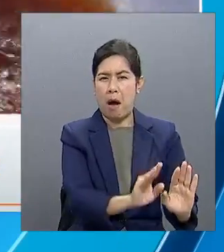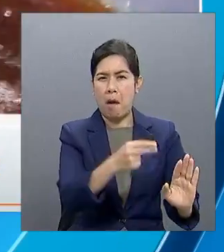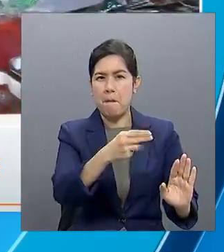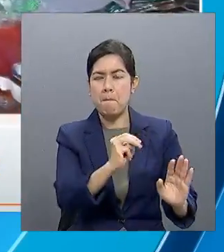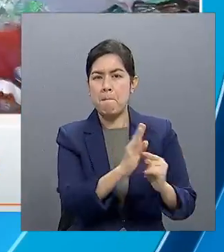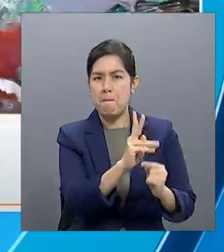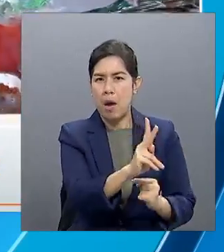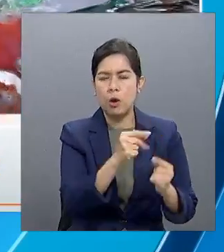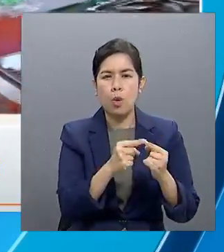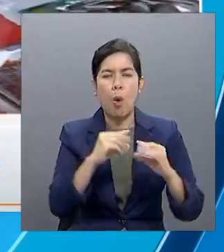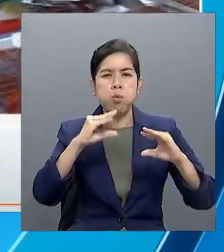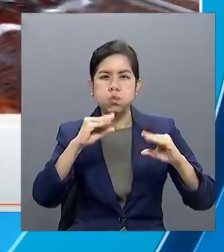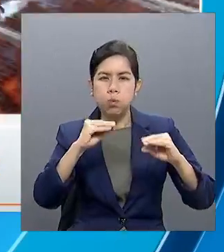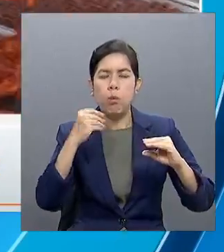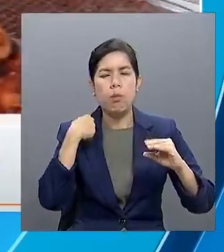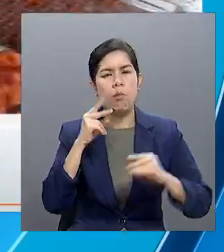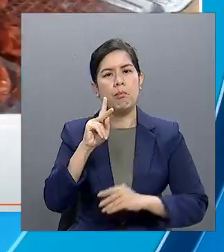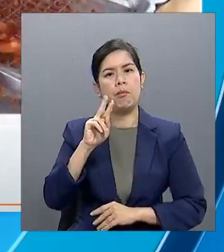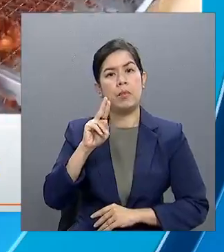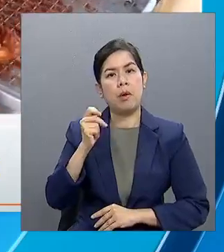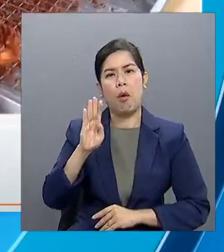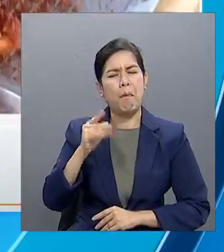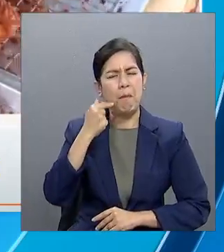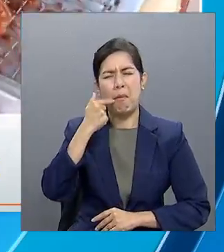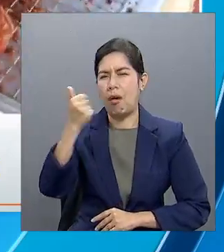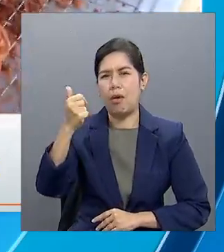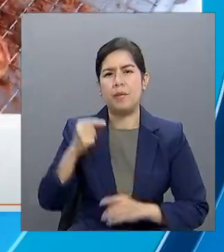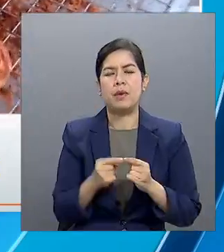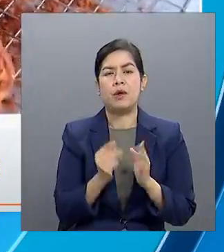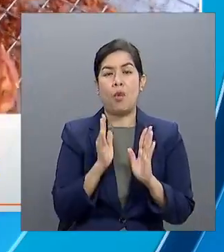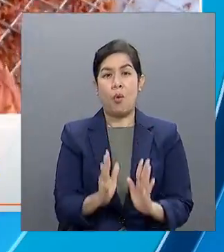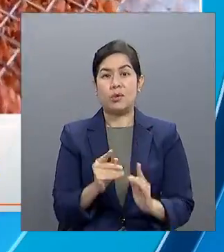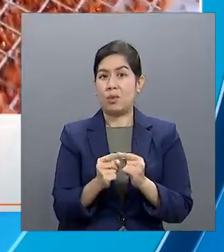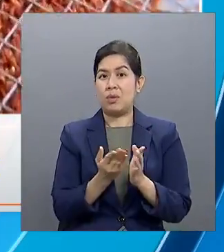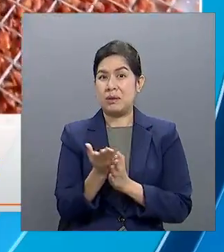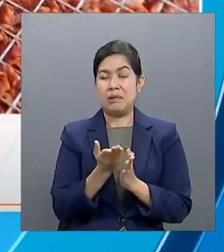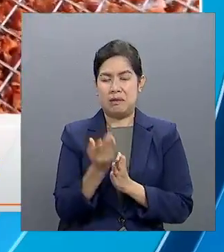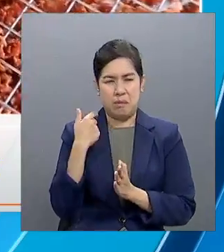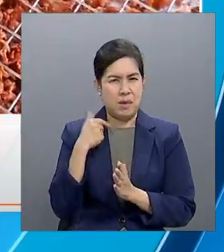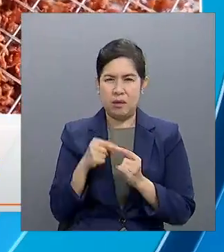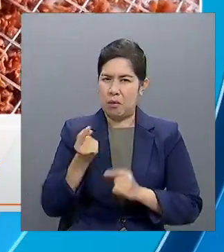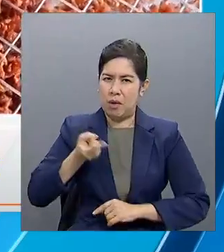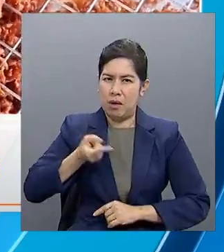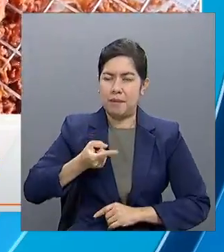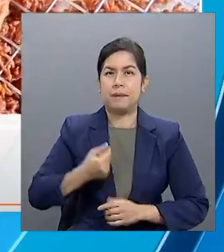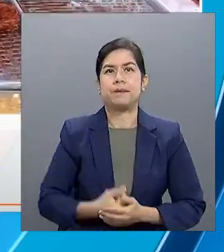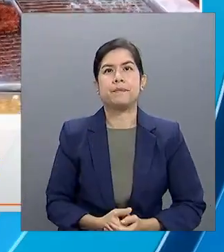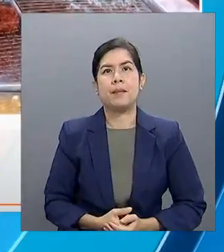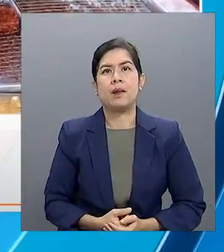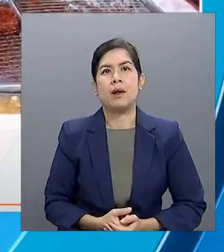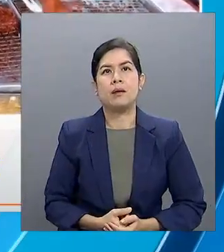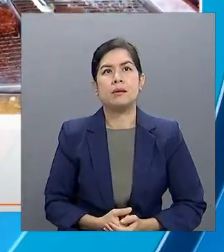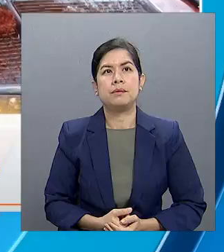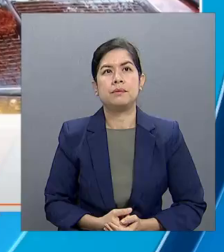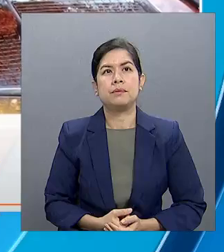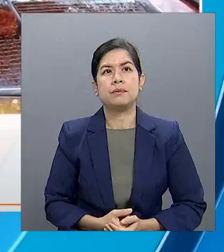ายคนติดใจแล้วก็กลายเป็นลูกค้าประจำจนถึงทุกวันนี้ยังไงใครไปกำแพงเพชรก็ไปถามหาได้จริงๆต้องถามพี่น้ำตาลนะพี่น้ำตาล